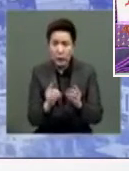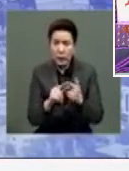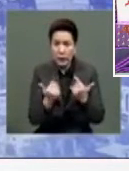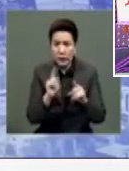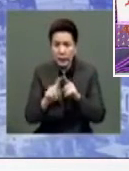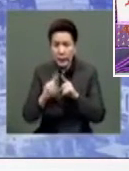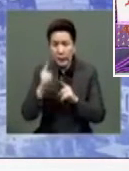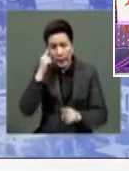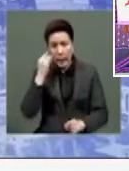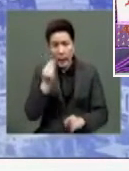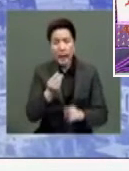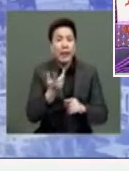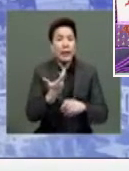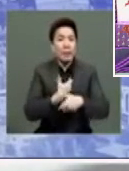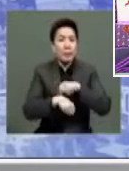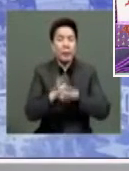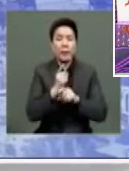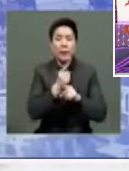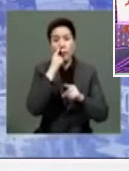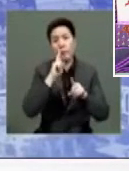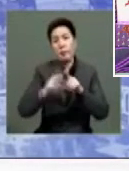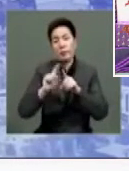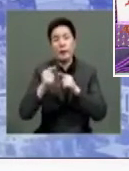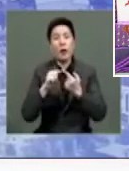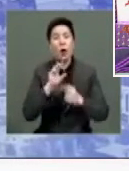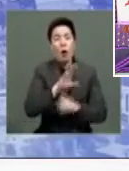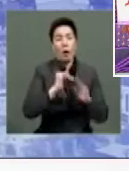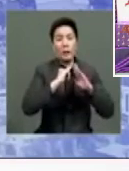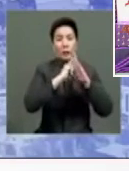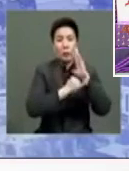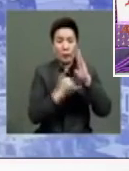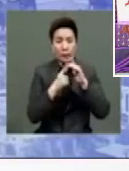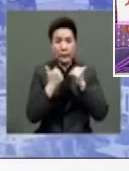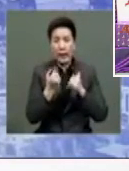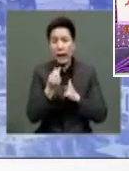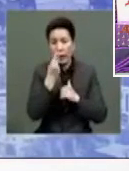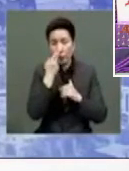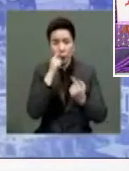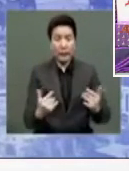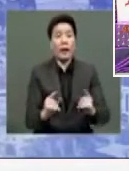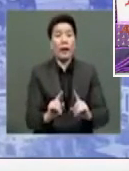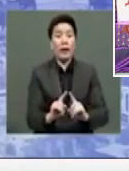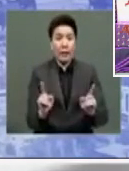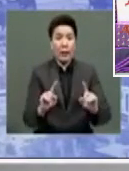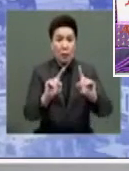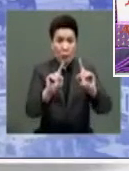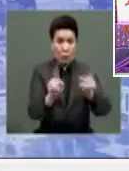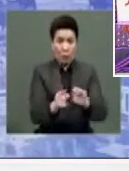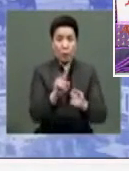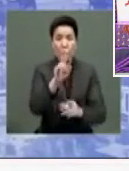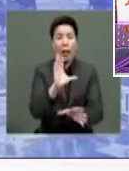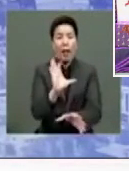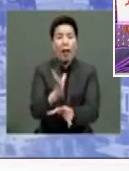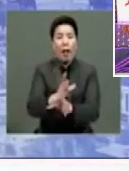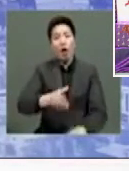ครับค่ะข้อที่ 4เรื่องของร้านอาหารนี่ตอนแรกคนก็เข้าใจผิดกันว่าตกลงฉันยังไปนั่งทานในร้านได้อยู่หรือเปล่านะคะข้อที่ 4เป็น